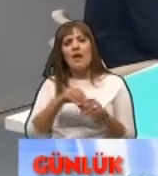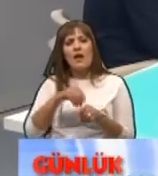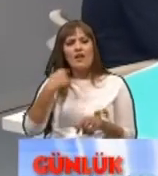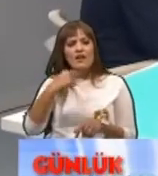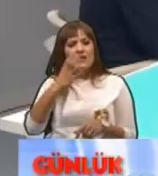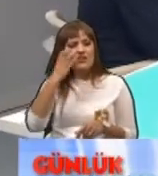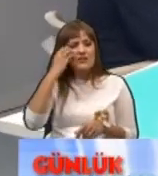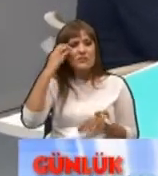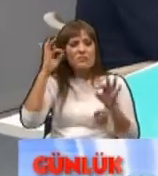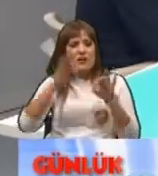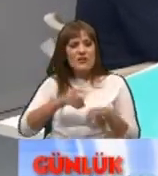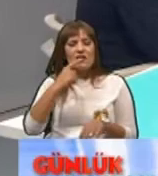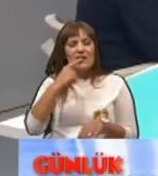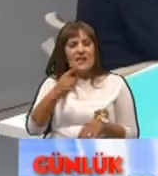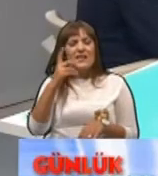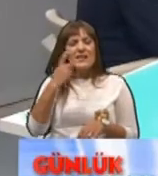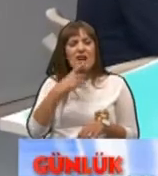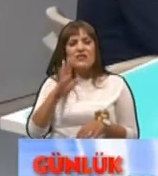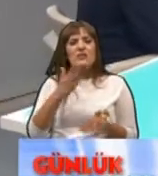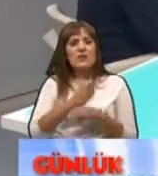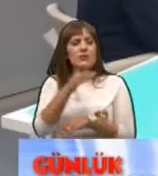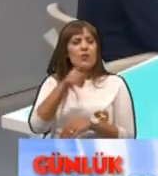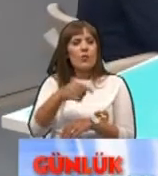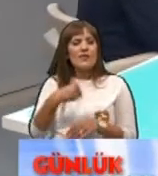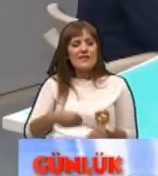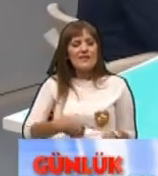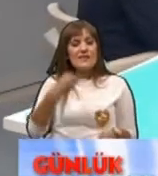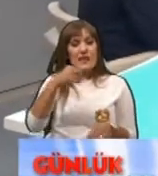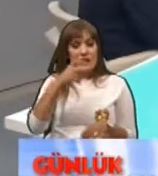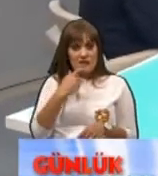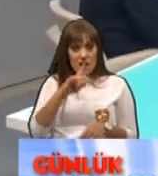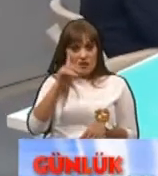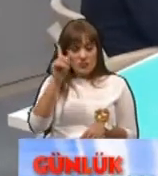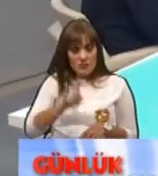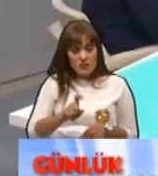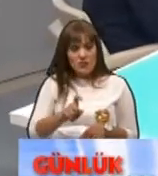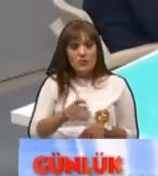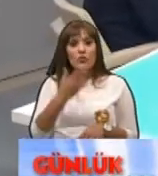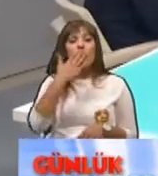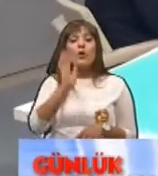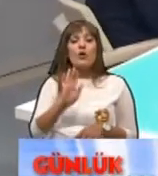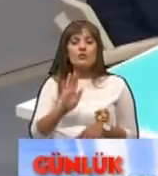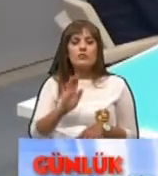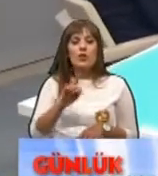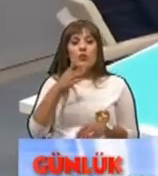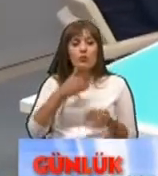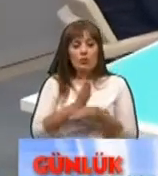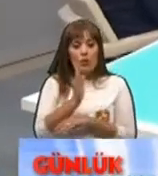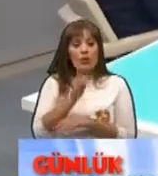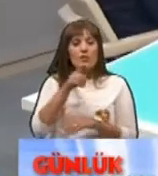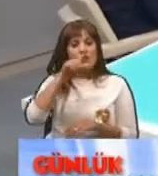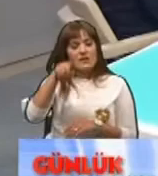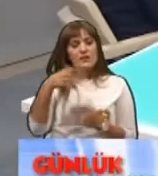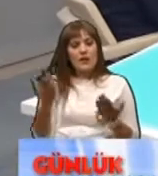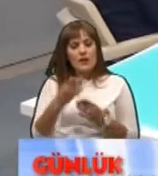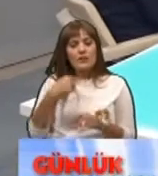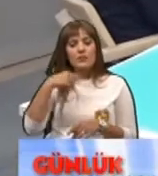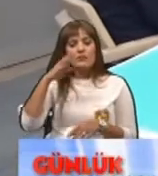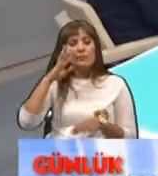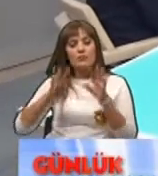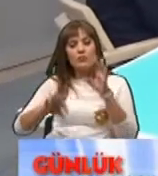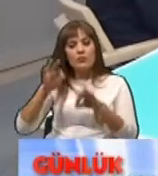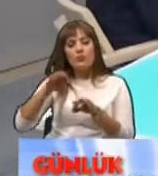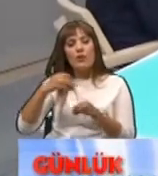olsun başlıyor dediği yaş gerçekten aslında onun hissettiği yaşlılık yaşı mıdır? Yoksa doğru sizin artık müdahale